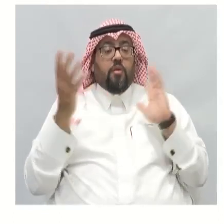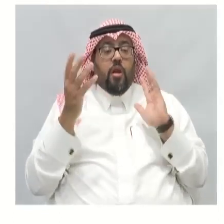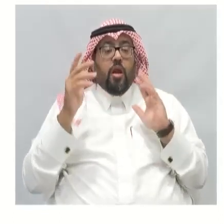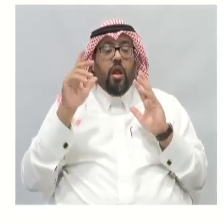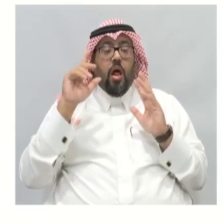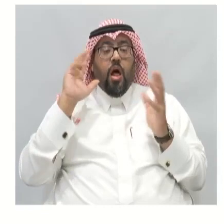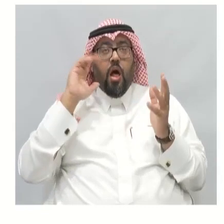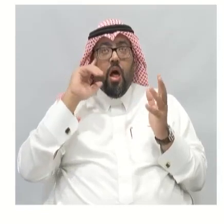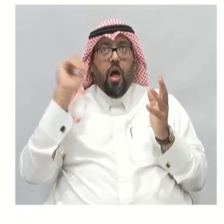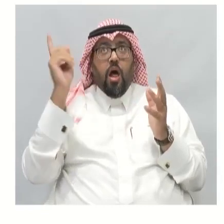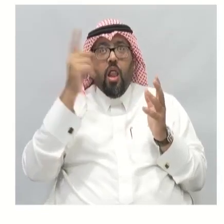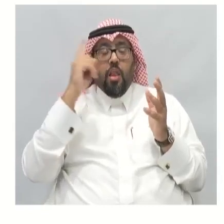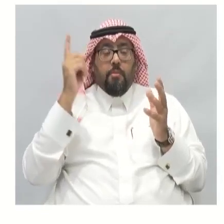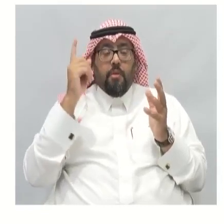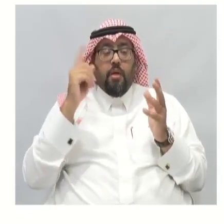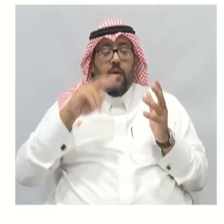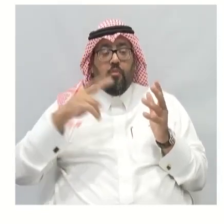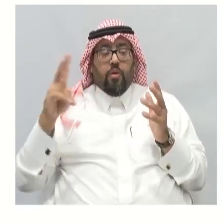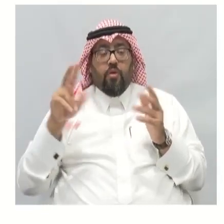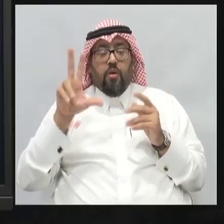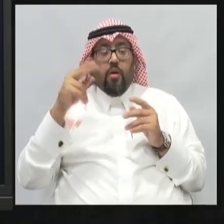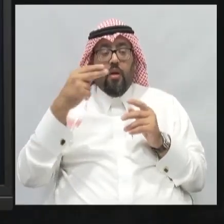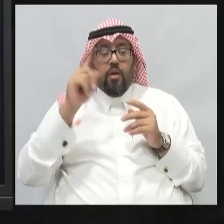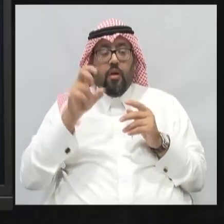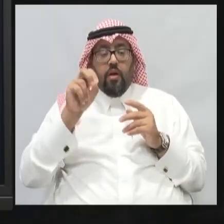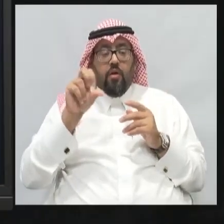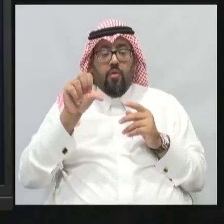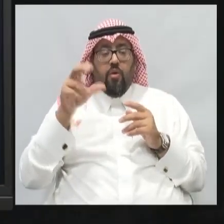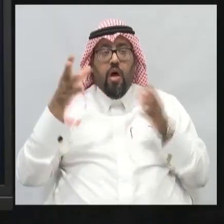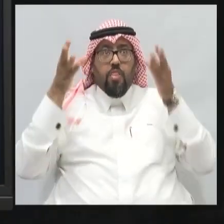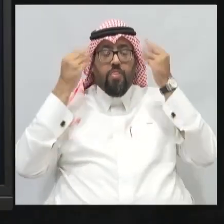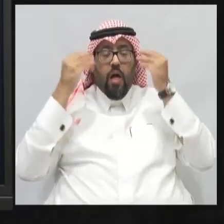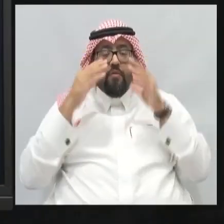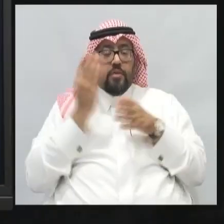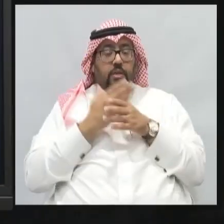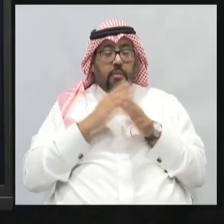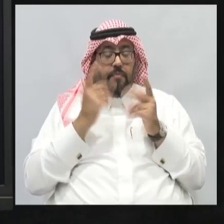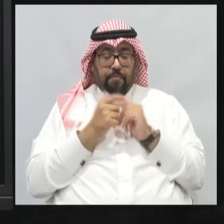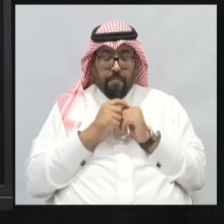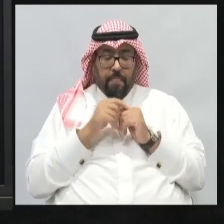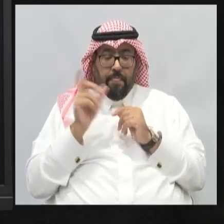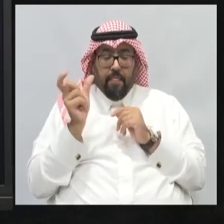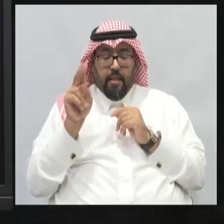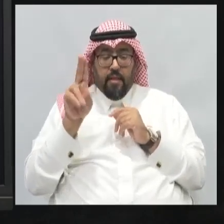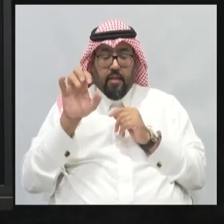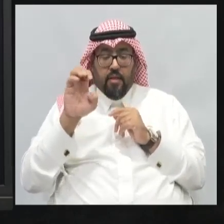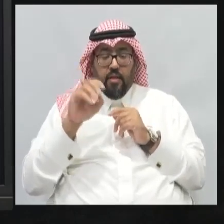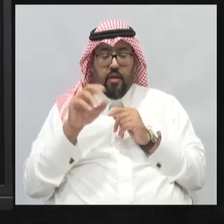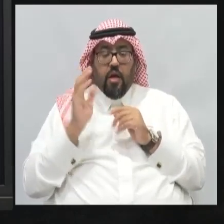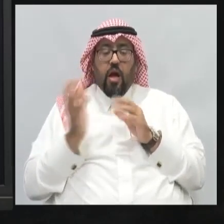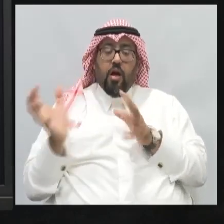دول العالم تنوعا في العرق والثقافه ما السبب رائعين نتيجه